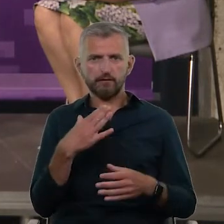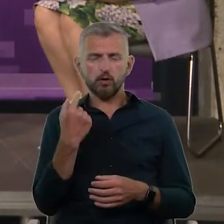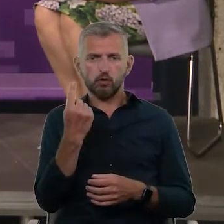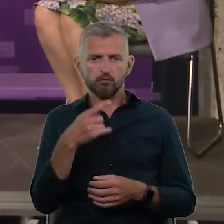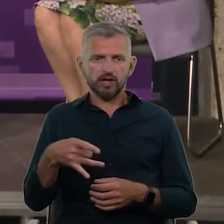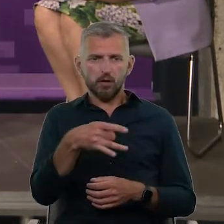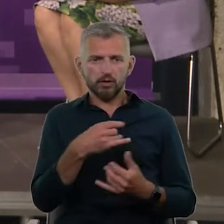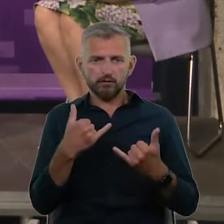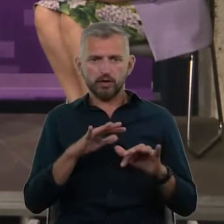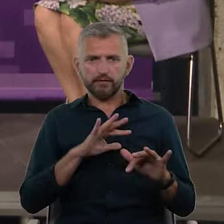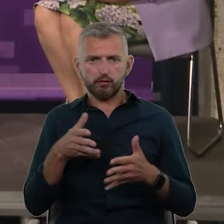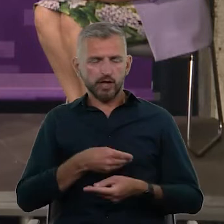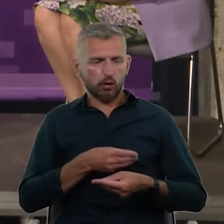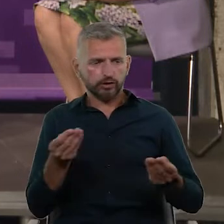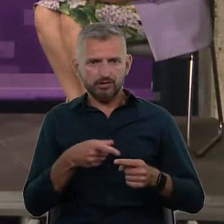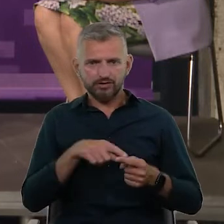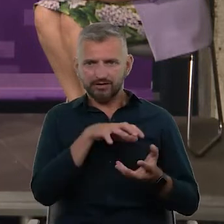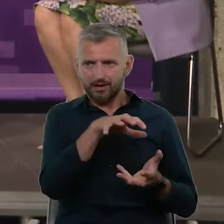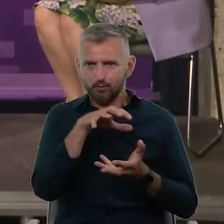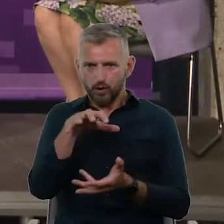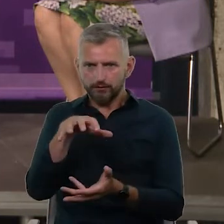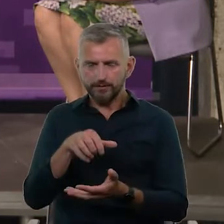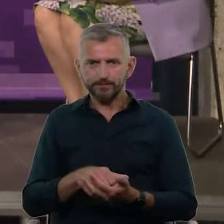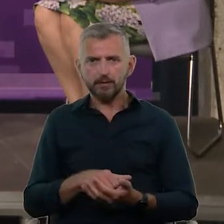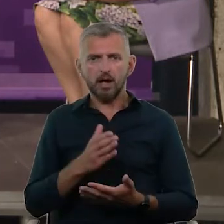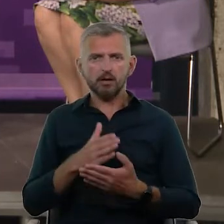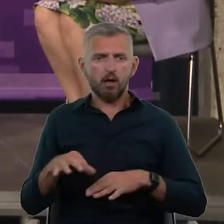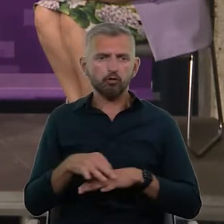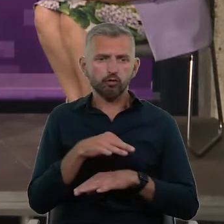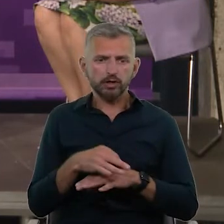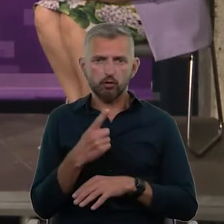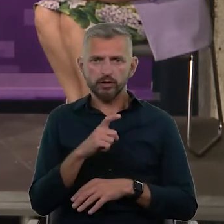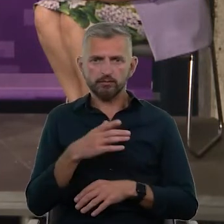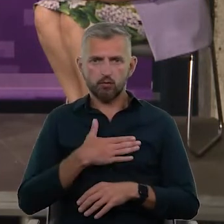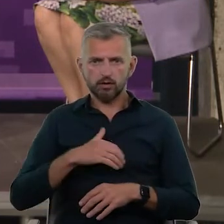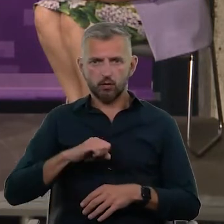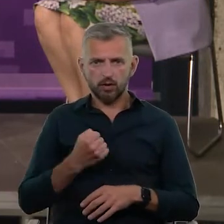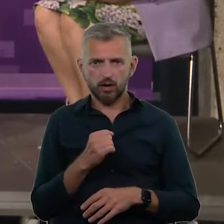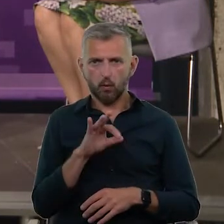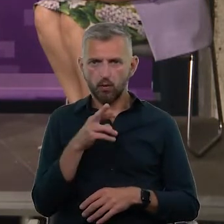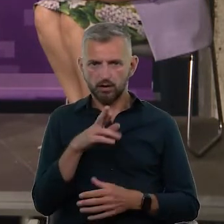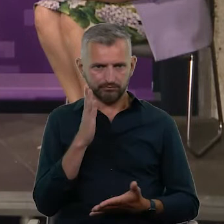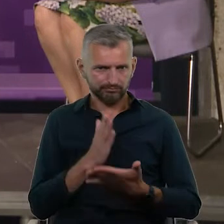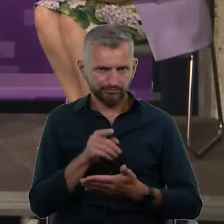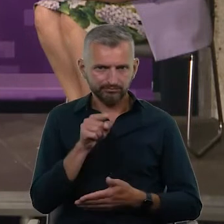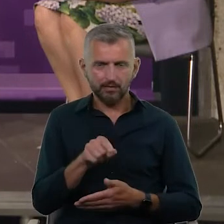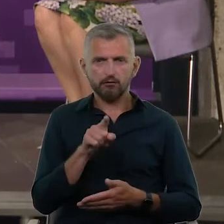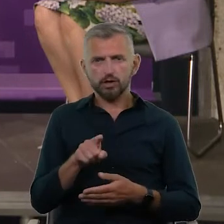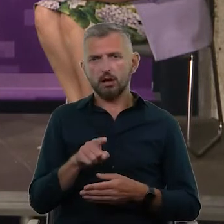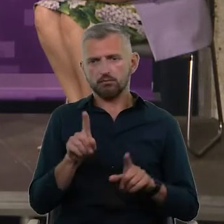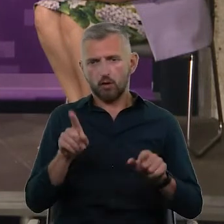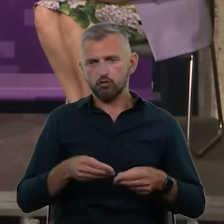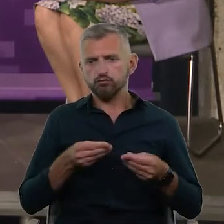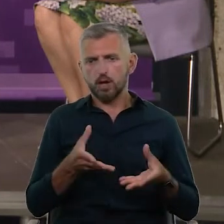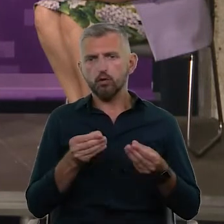сьогодні відбувається роздача цих наборів. Є дружина одного з моїх колег, пані Оля, вона тут присутня, вона також благодійниця, так що